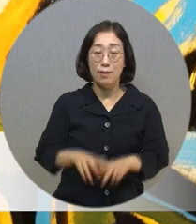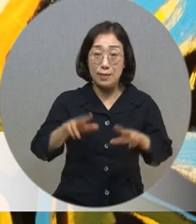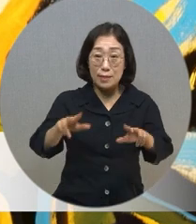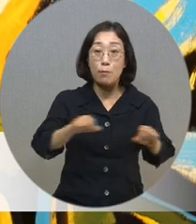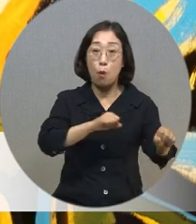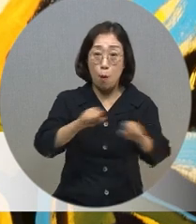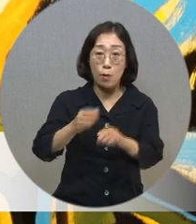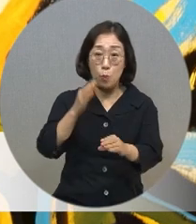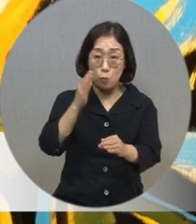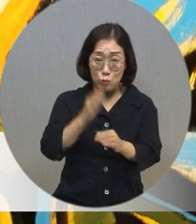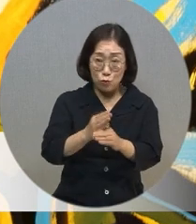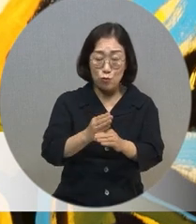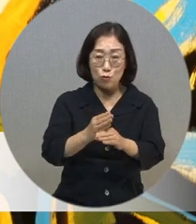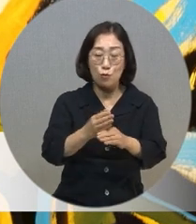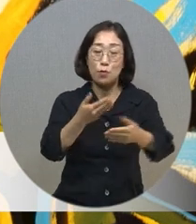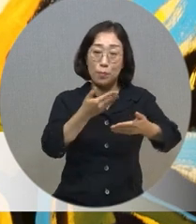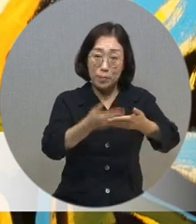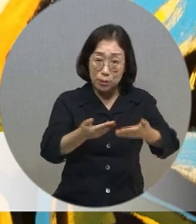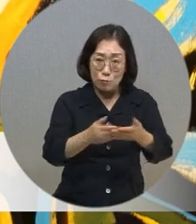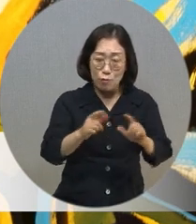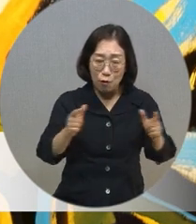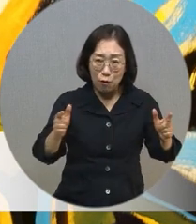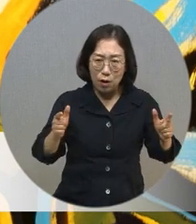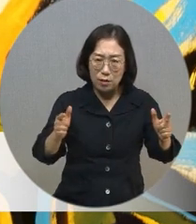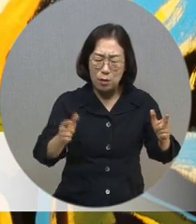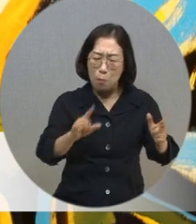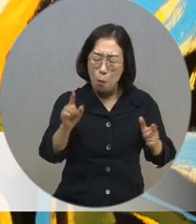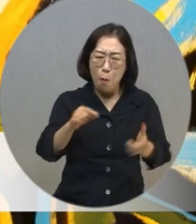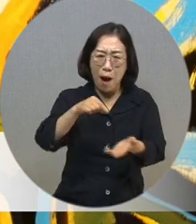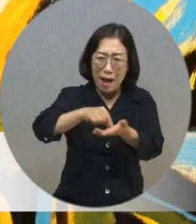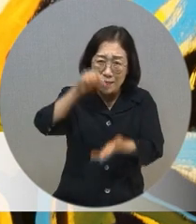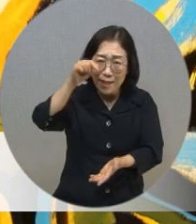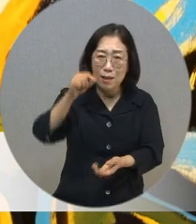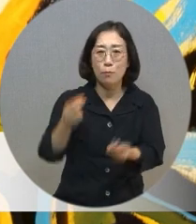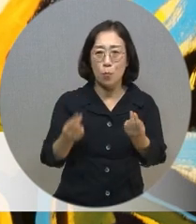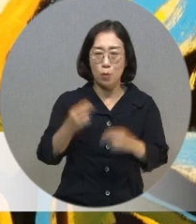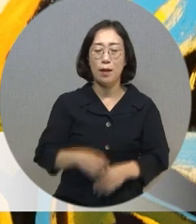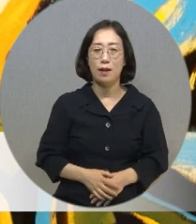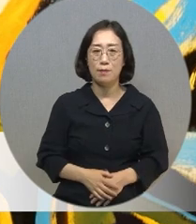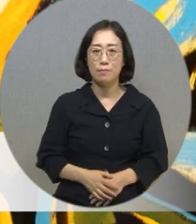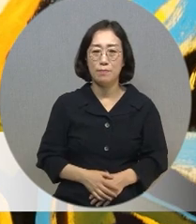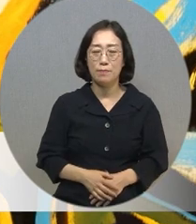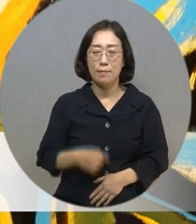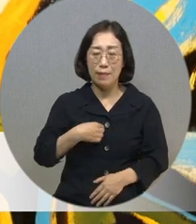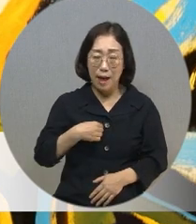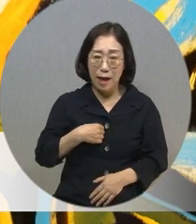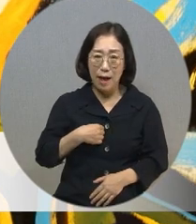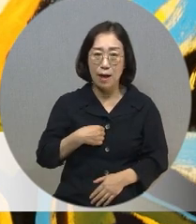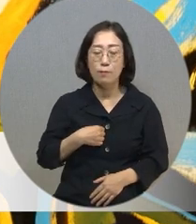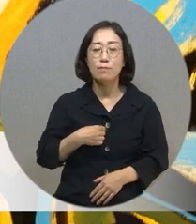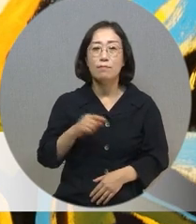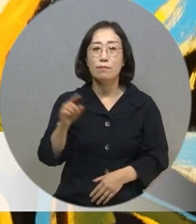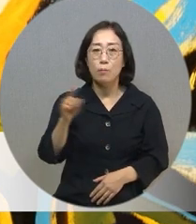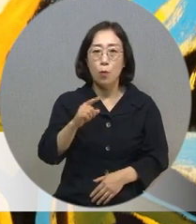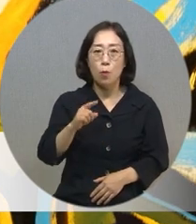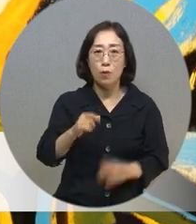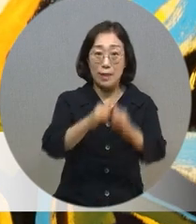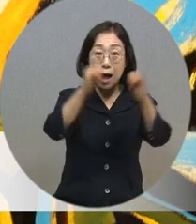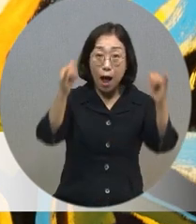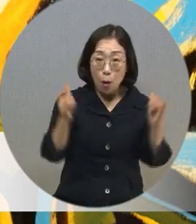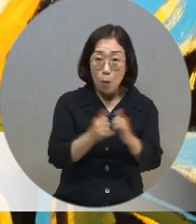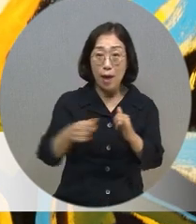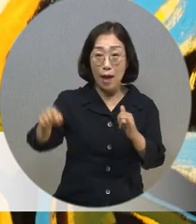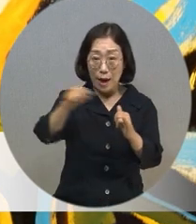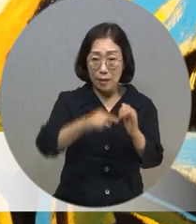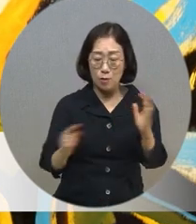작품들은 어떤 사물의 관점을 두기보다는 제가 어차피 그 현대 그 공동체 사회 안에서